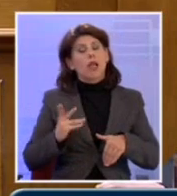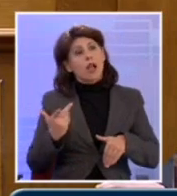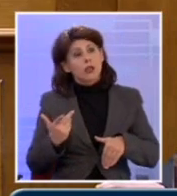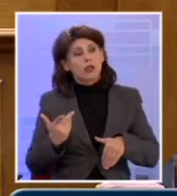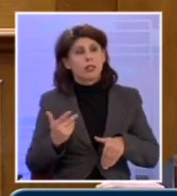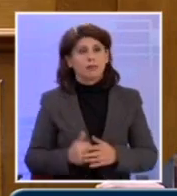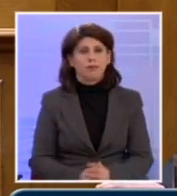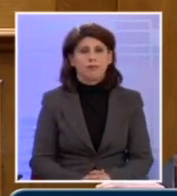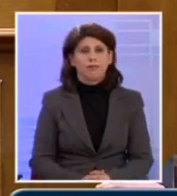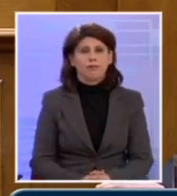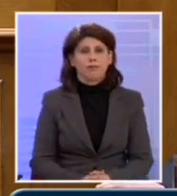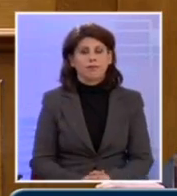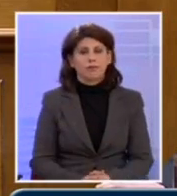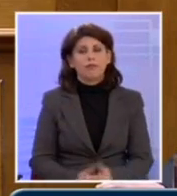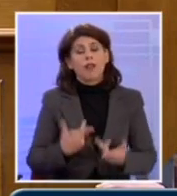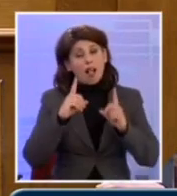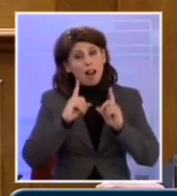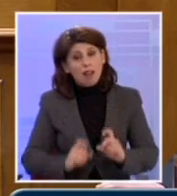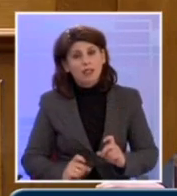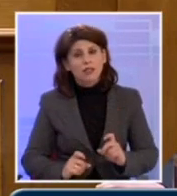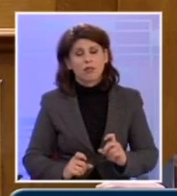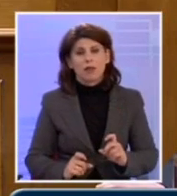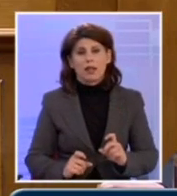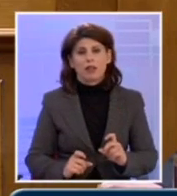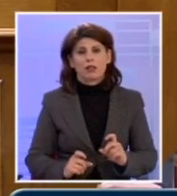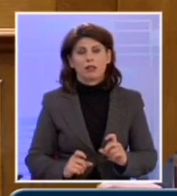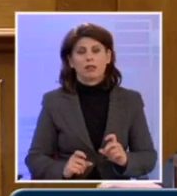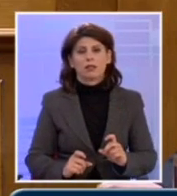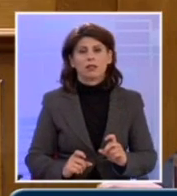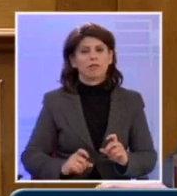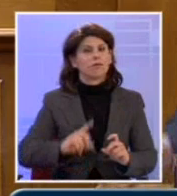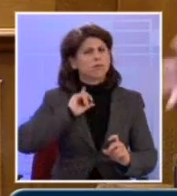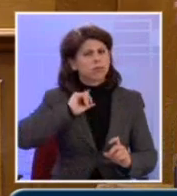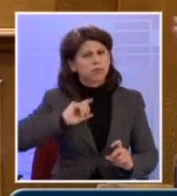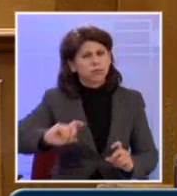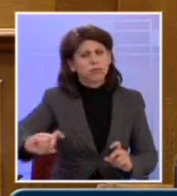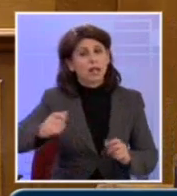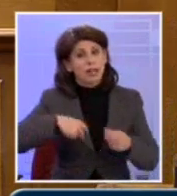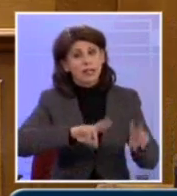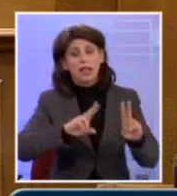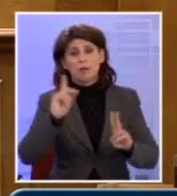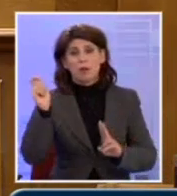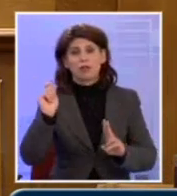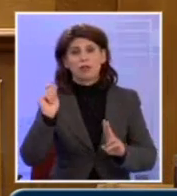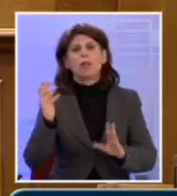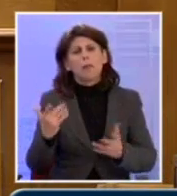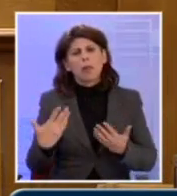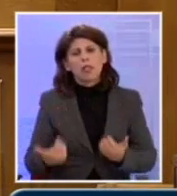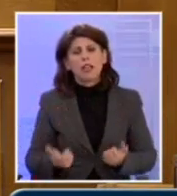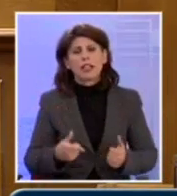να συρθούμε, να αναγκαστούμε να συρθούμε στην υλοποίηση μιας πολιτικής που πολύ απλά θα ήταν η